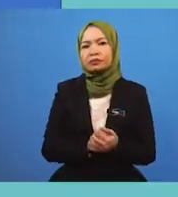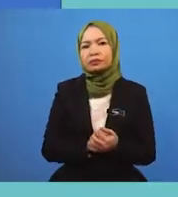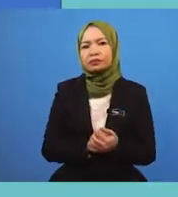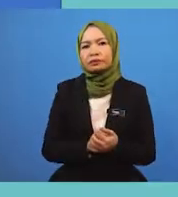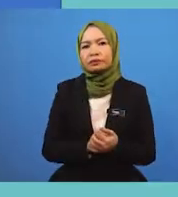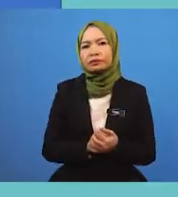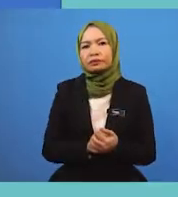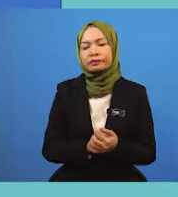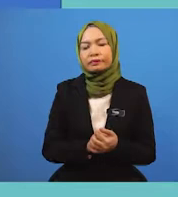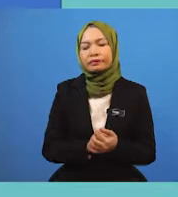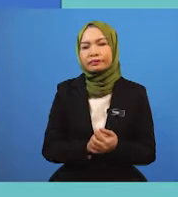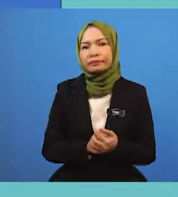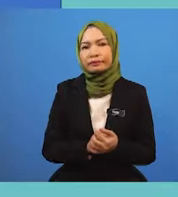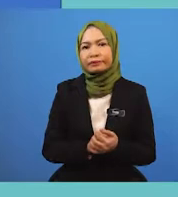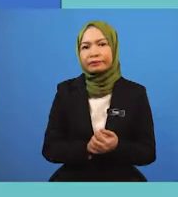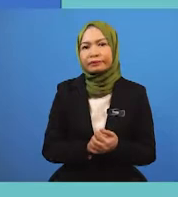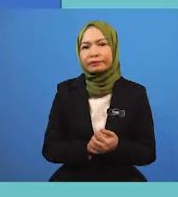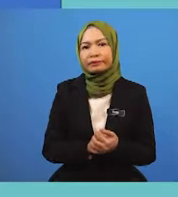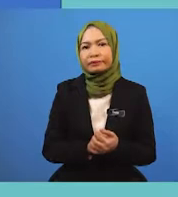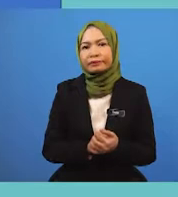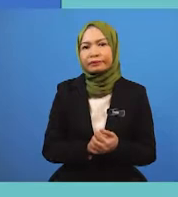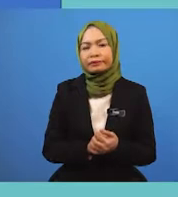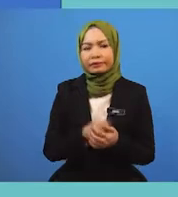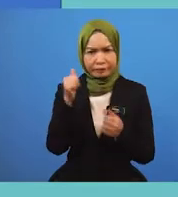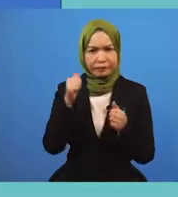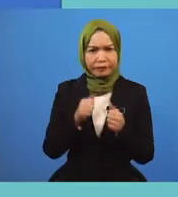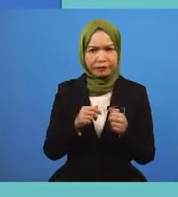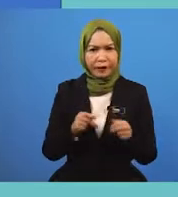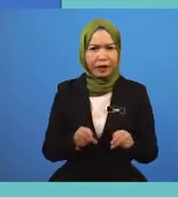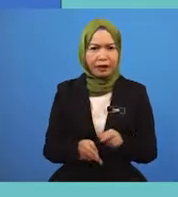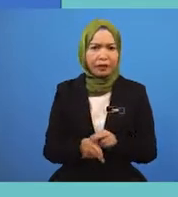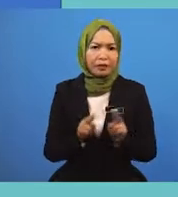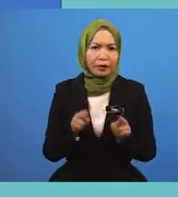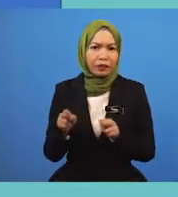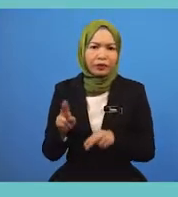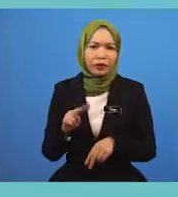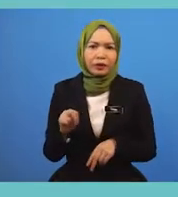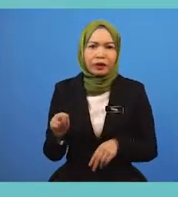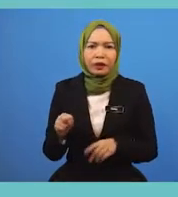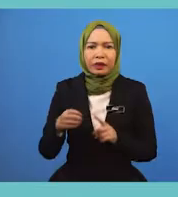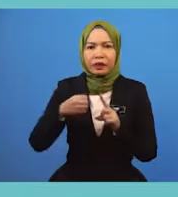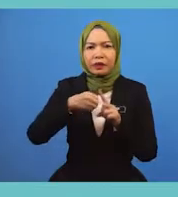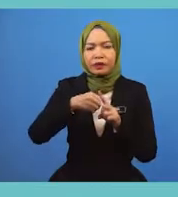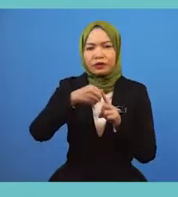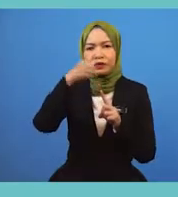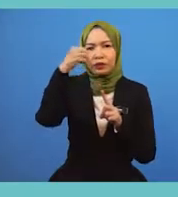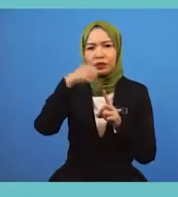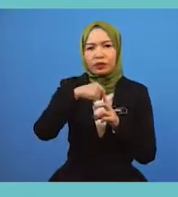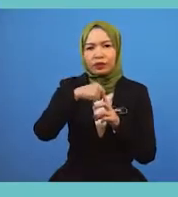berlaku. Murid-murid ingat perubahan suhu tindak balas ialah theta. Langkah yang